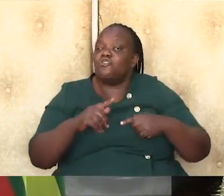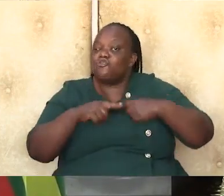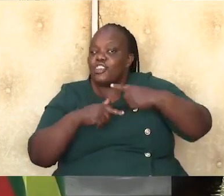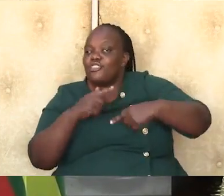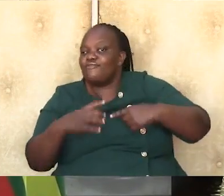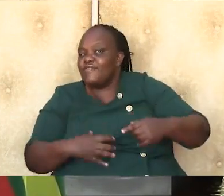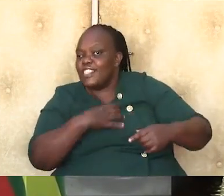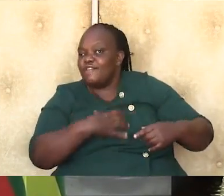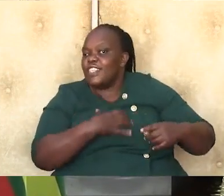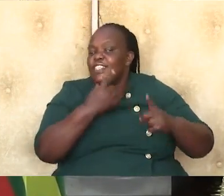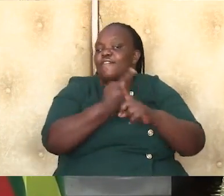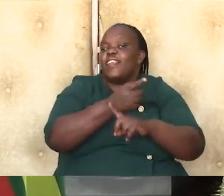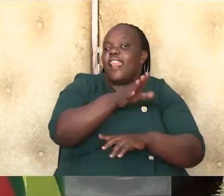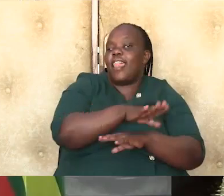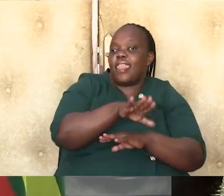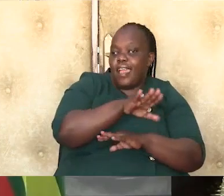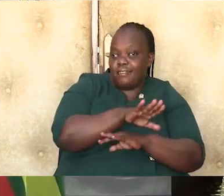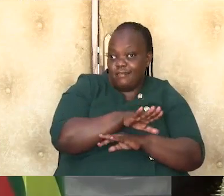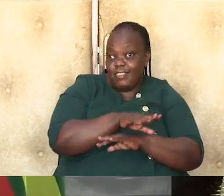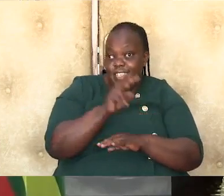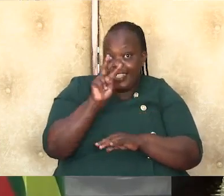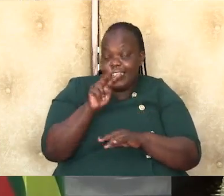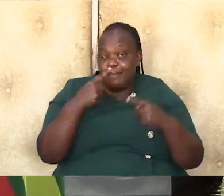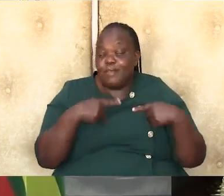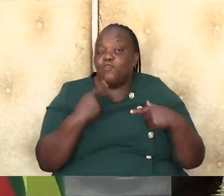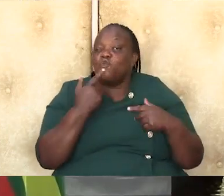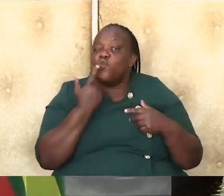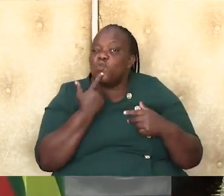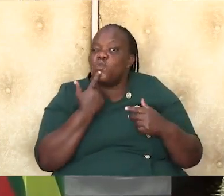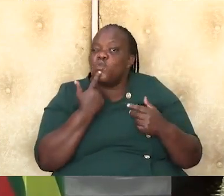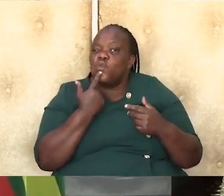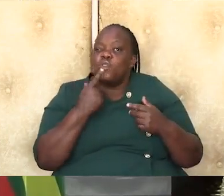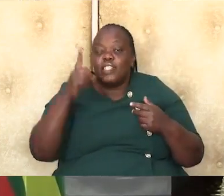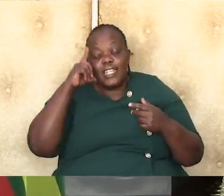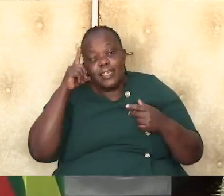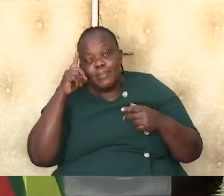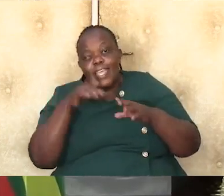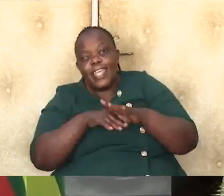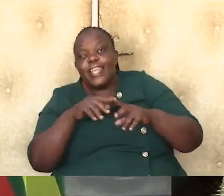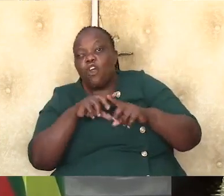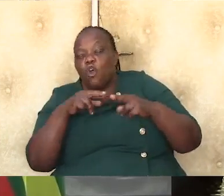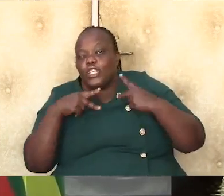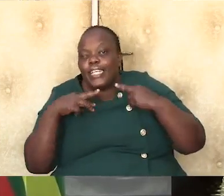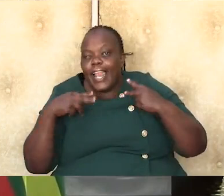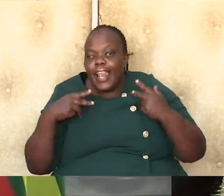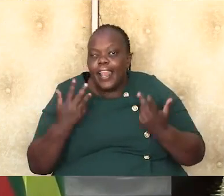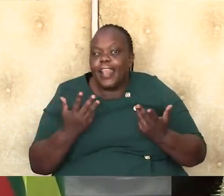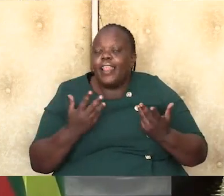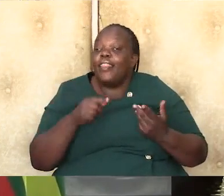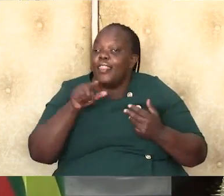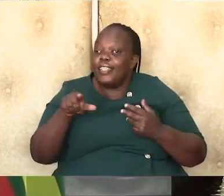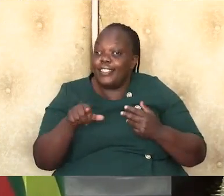kuzulu maeneo tofauti, na tunaona kwamba wale ambao wameweza kulala katika mahoteli kiwango